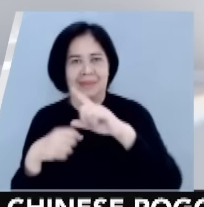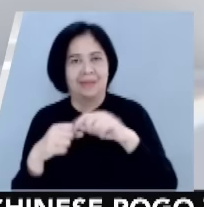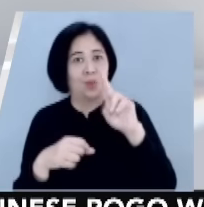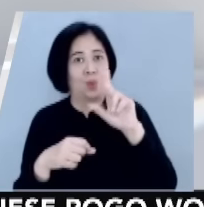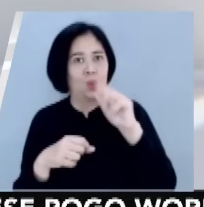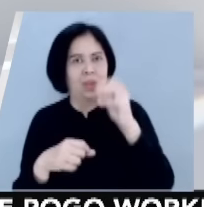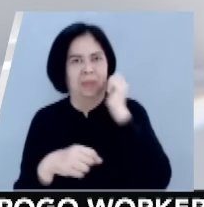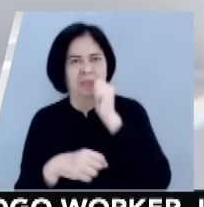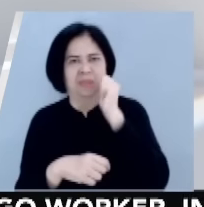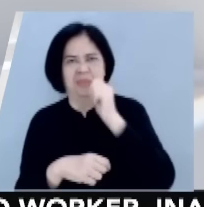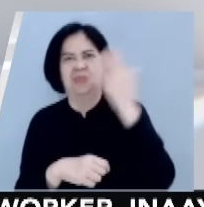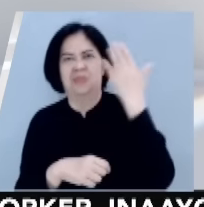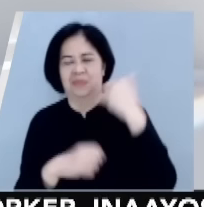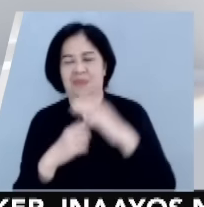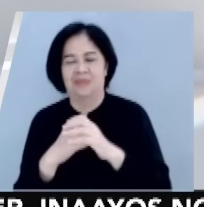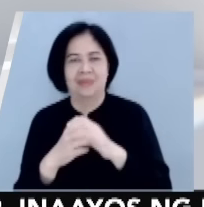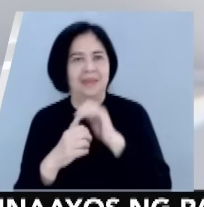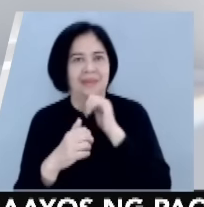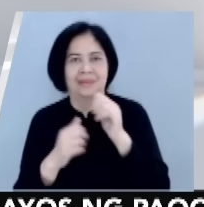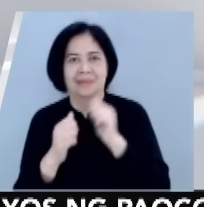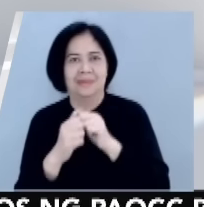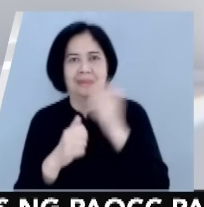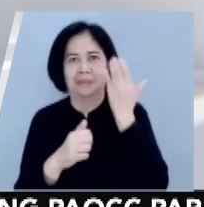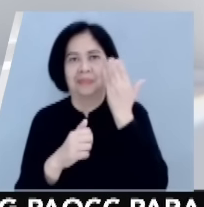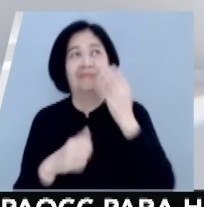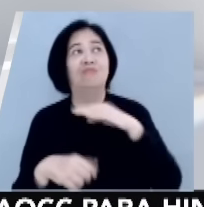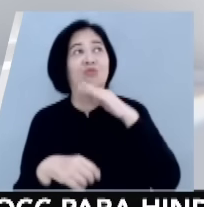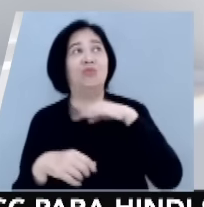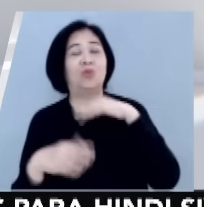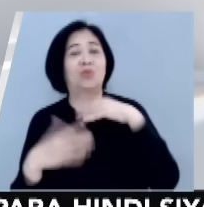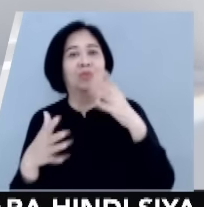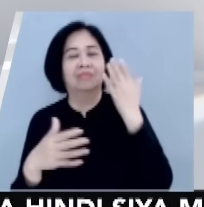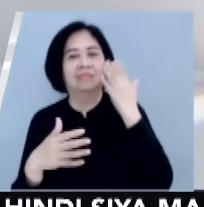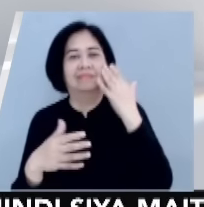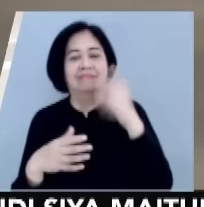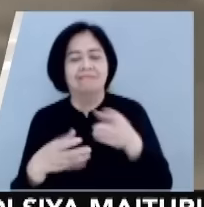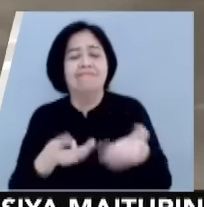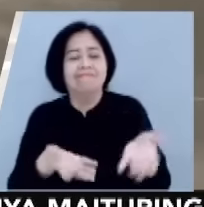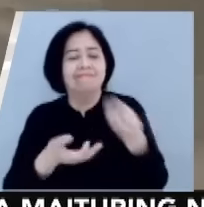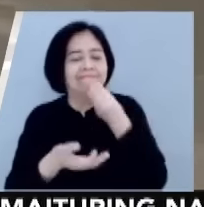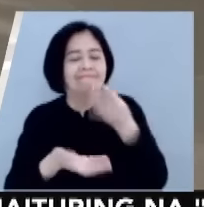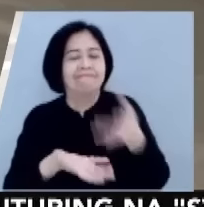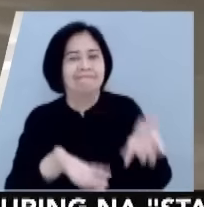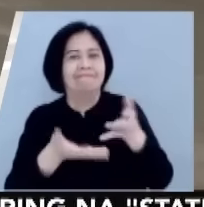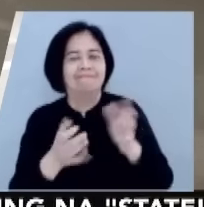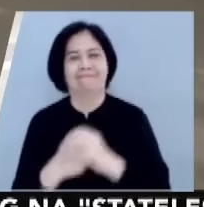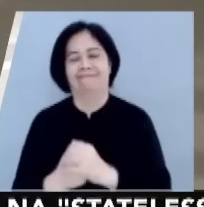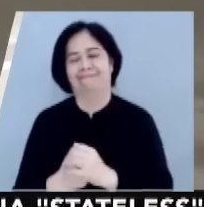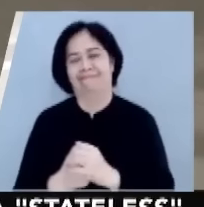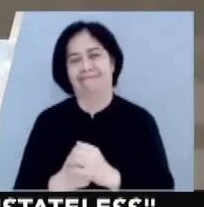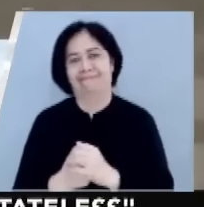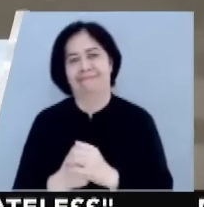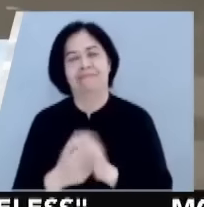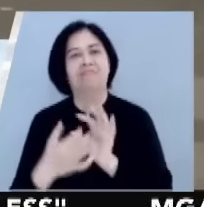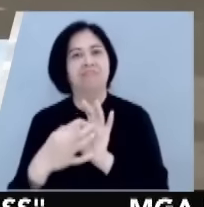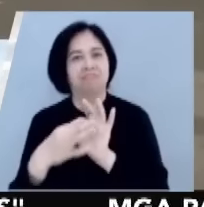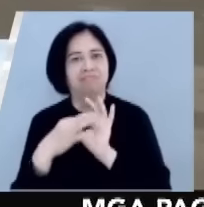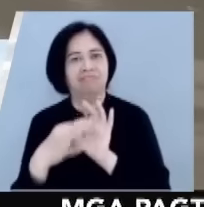araw-araw. Hindi na rin daw nagpapanggap na busog ang mga magulang nila para lang makakain ang mga anak. Relate na relate dyan si